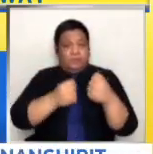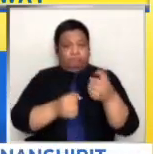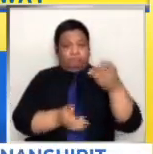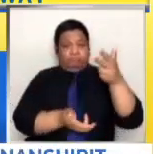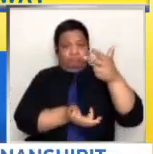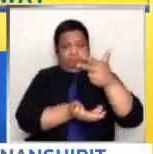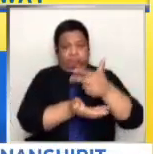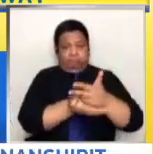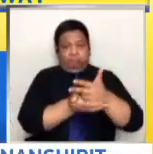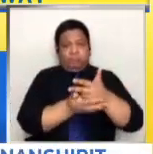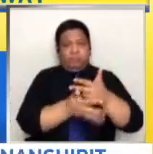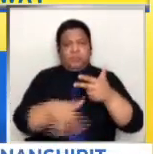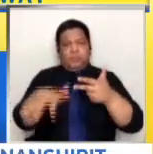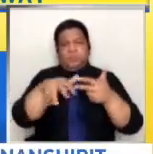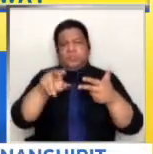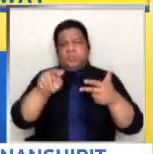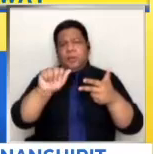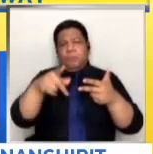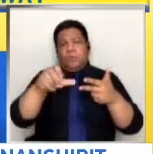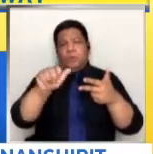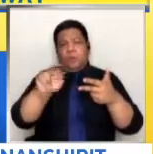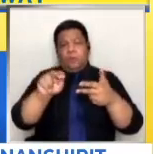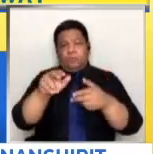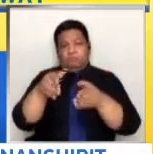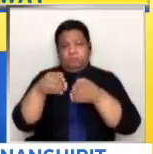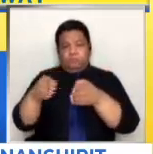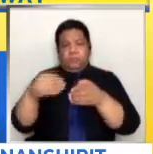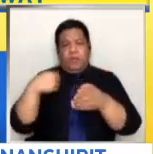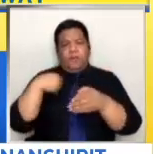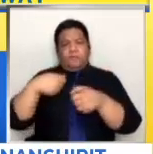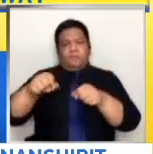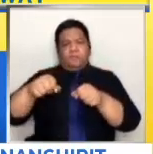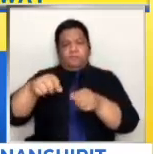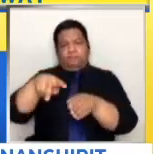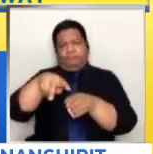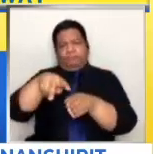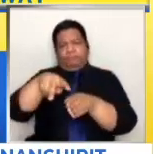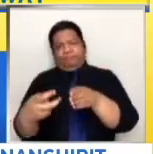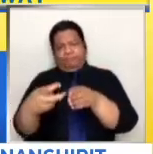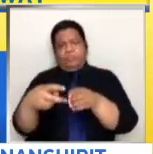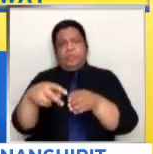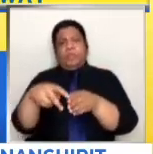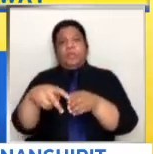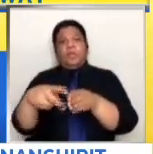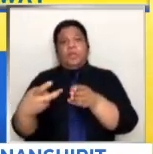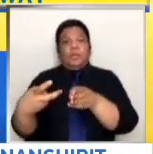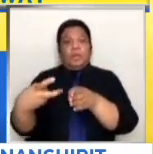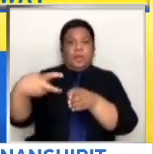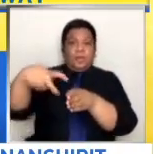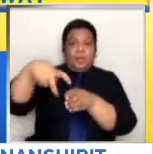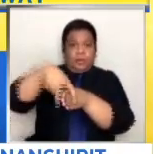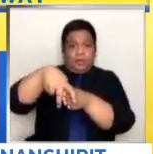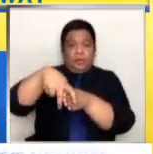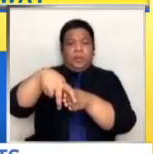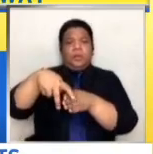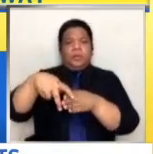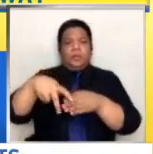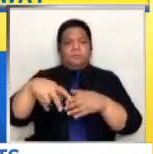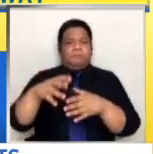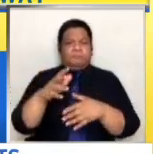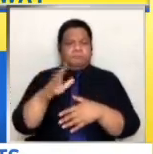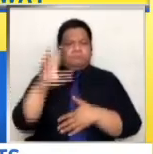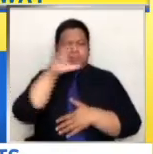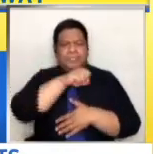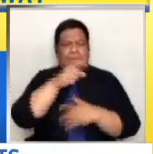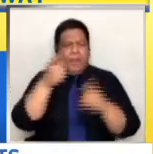Napolan Road, may motorsiklo na katumba. Nakaupo sa kalsada ang rider at maya-maya ay tumayo. Hindi nakunan ang aktwal na insidente dahil